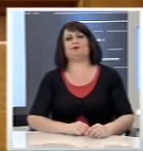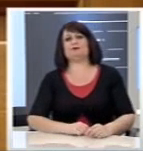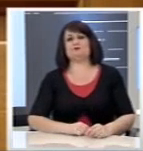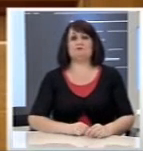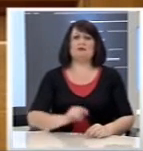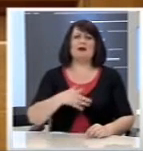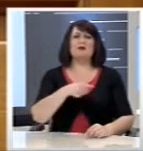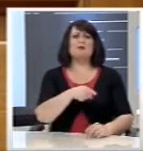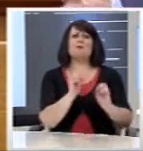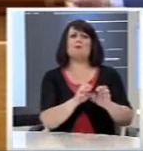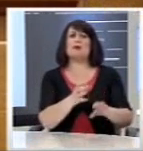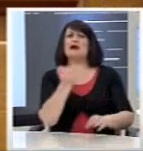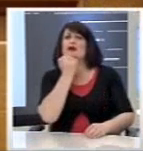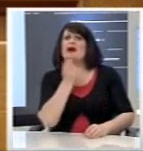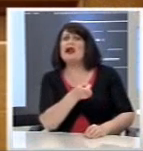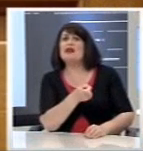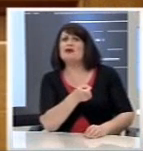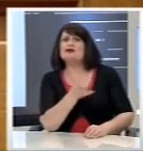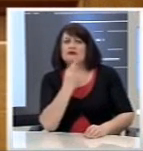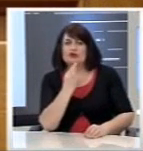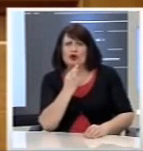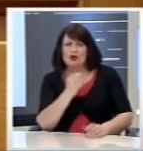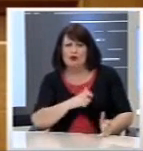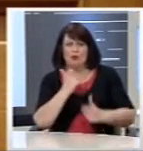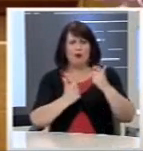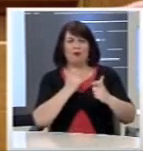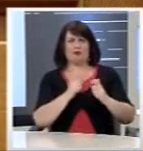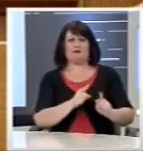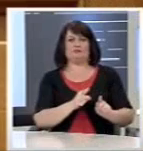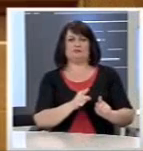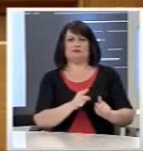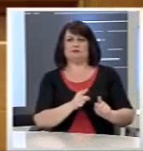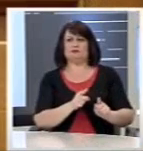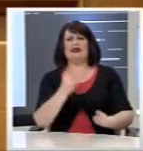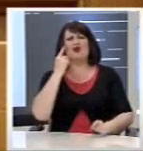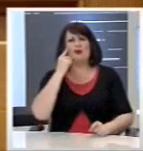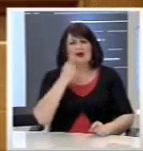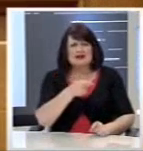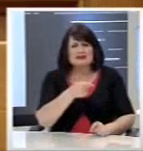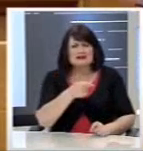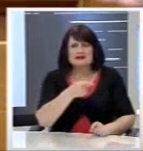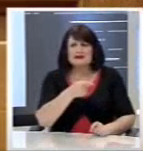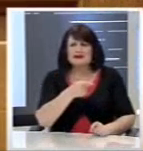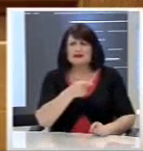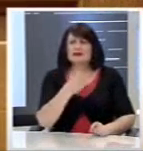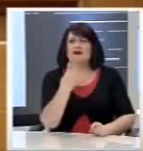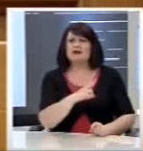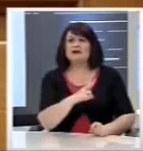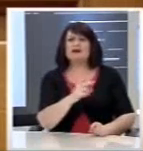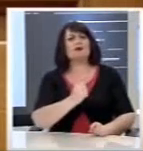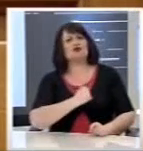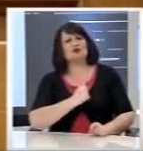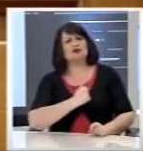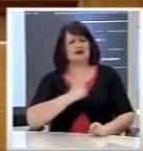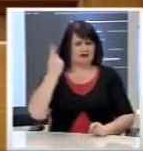Προφανώς δεν σας ενημερώνει σωστά, γι' αυτό αντέδρασα. Νομίζετε ότι επειδή σας έχετε κριτική με τη δική σας σκοπιά, την ιδεολογική, σε